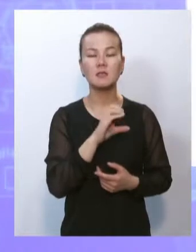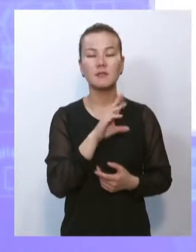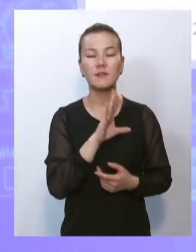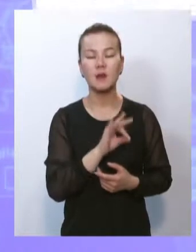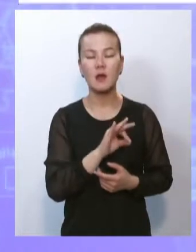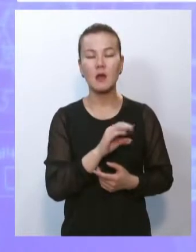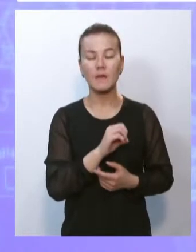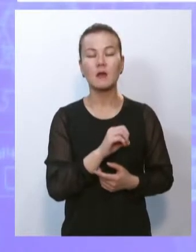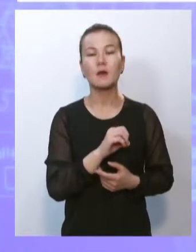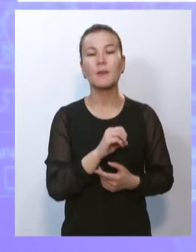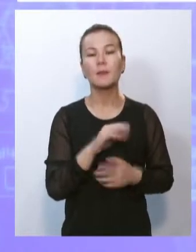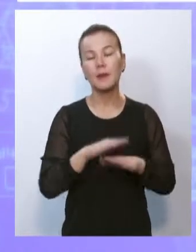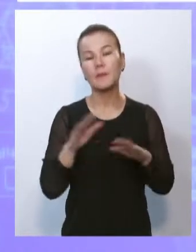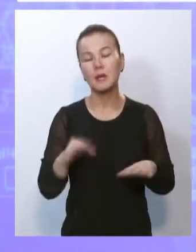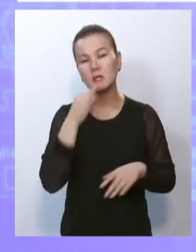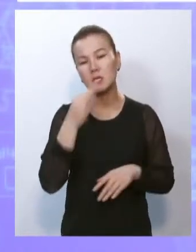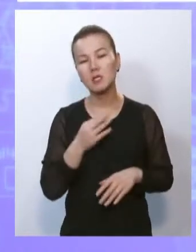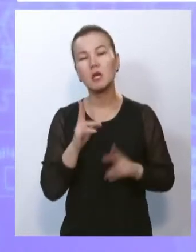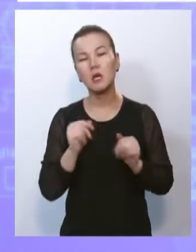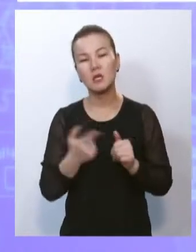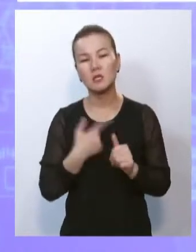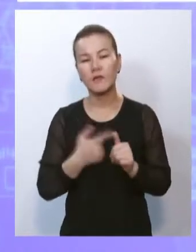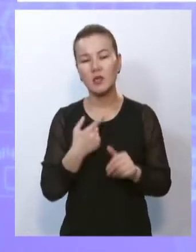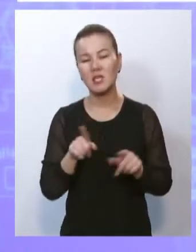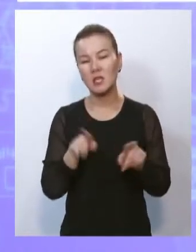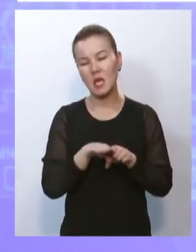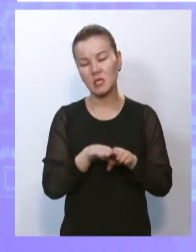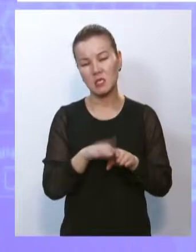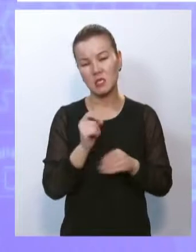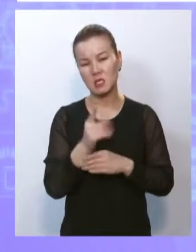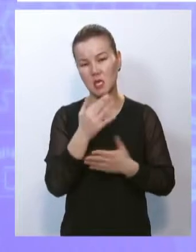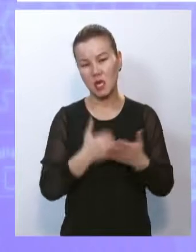скажите как называются такие задачи